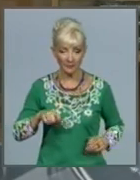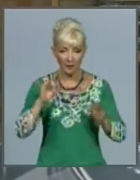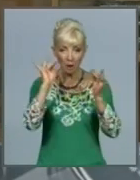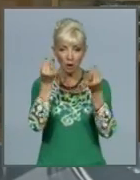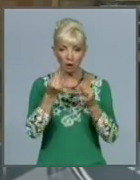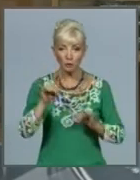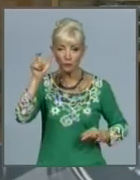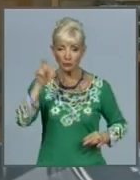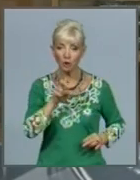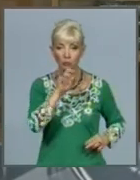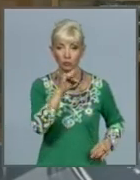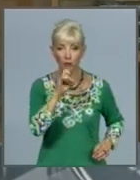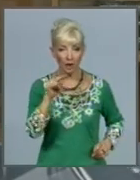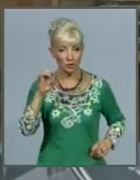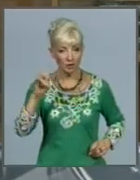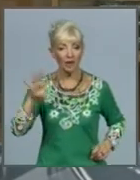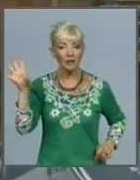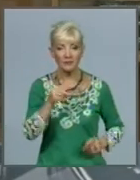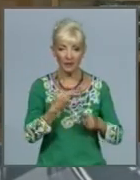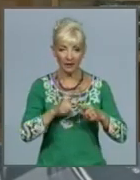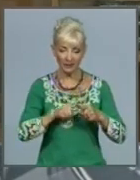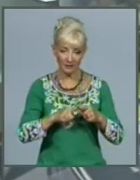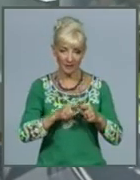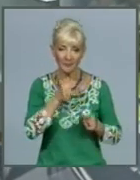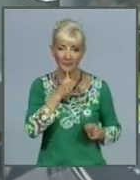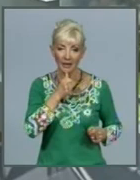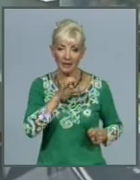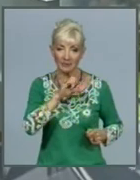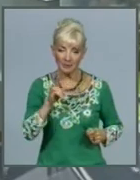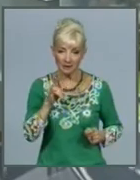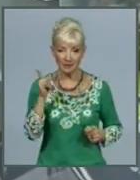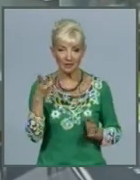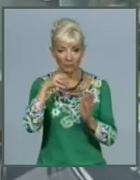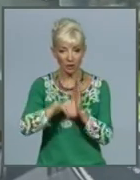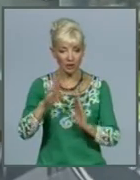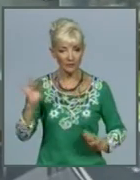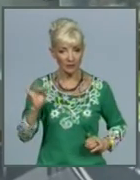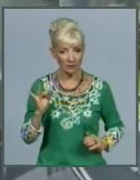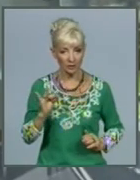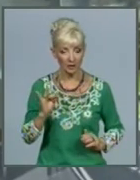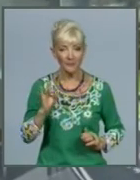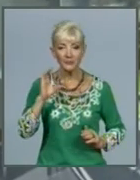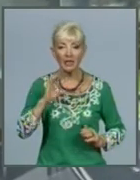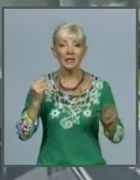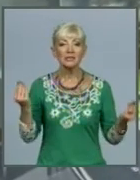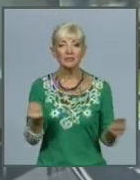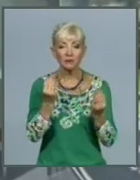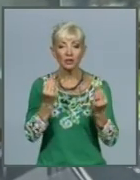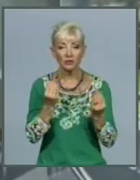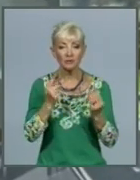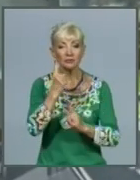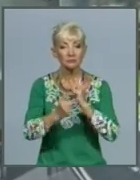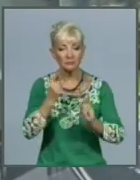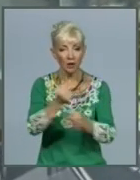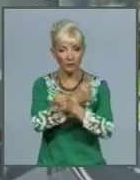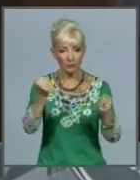Всі ці експертизи вже ввійшли в історію. Зі свіжих – реконструкція вибухів на військовому арсеналі